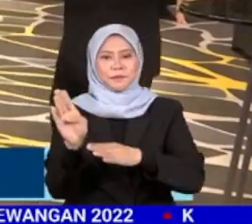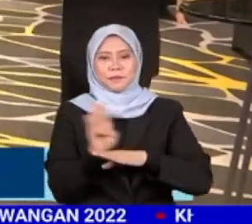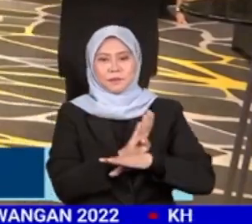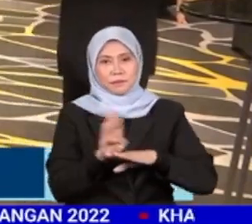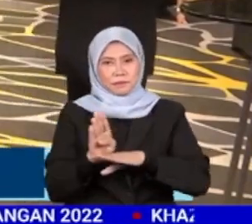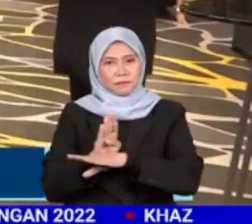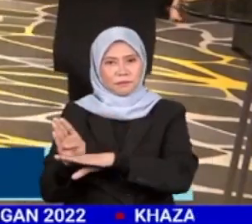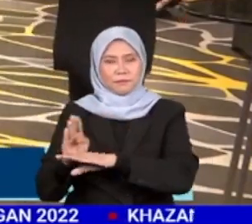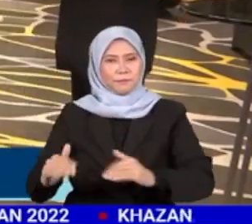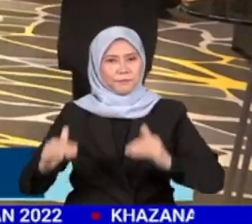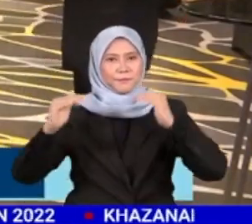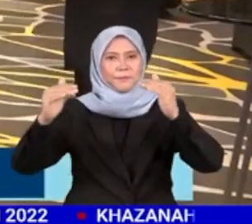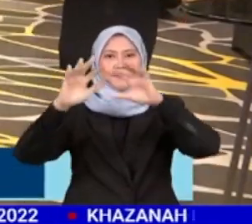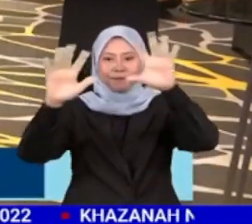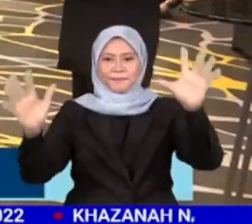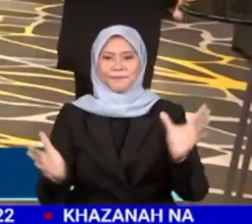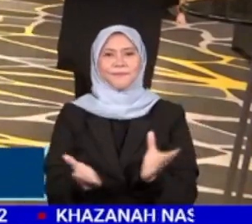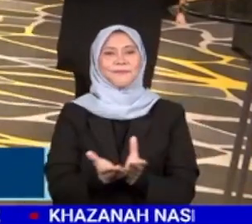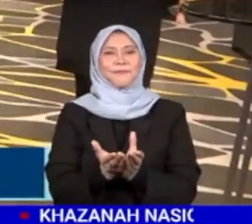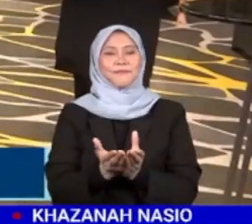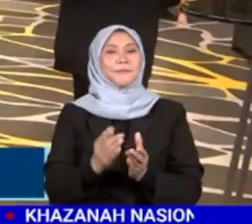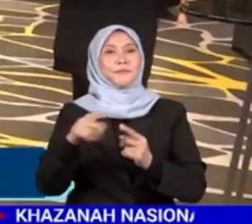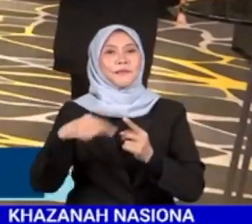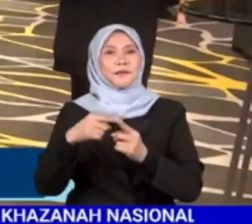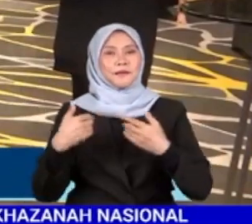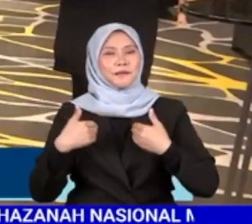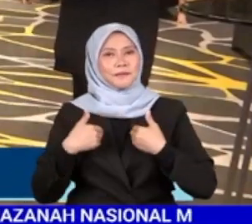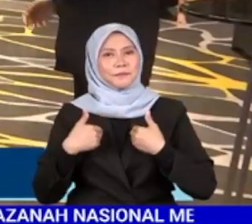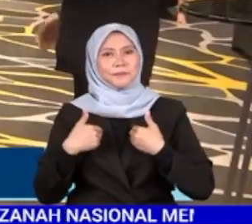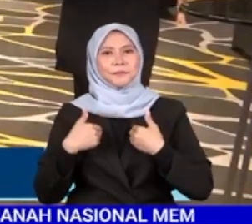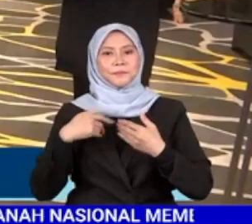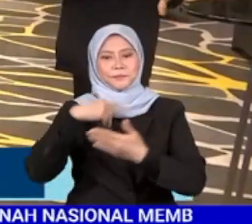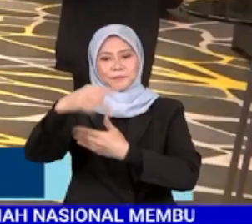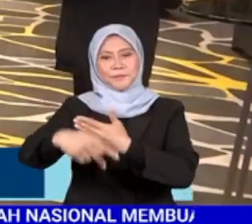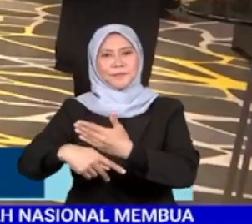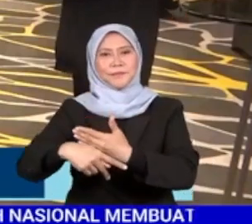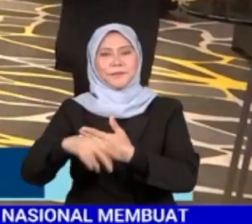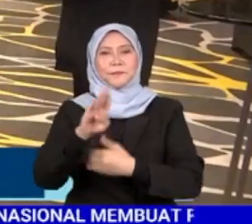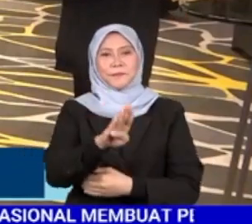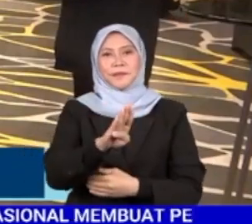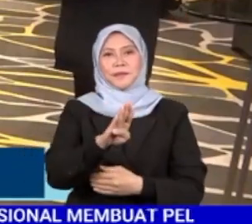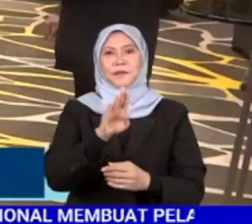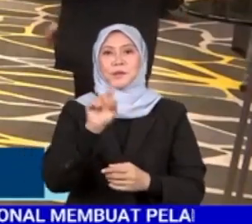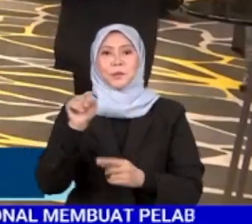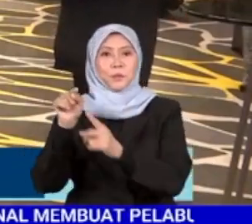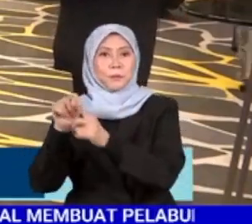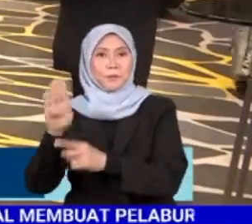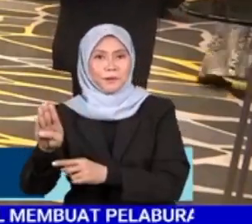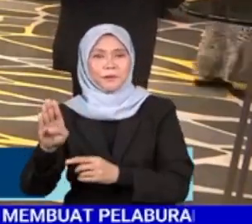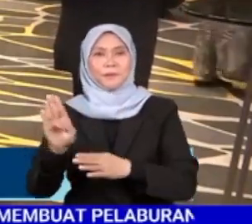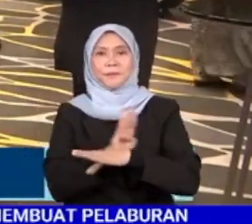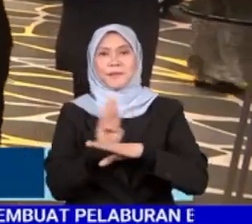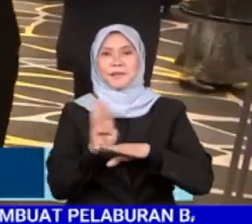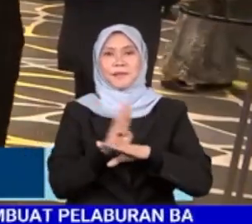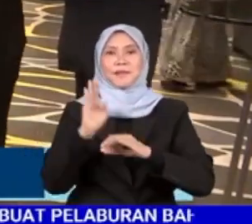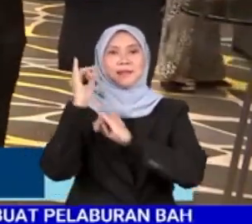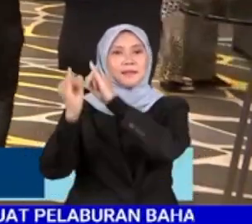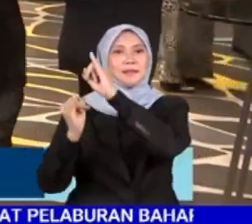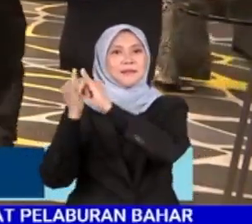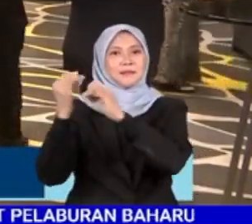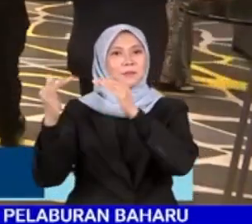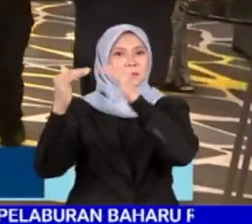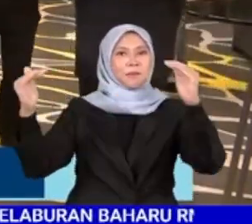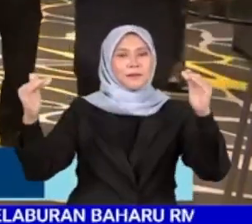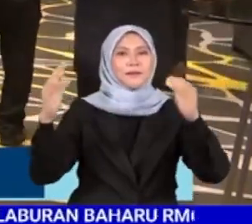perniagaan mereka ke peringkat global, terutama apabila dengan adanya program B2B bersama dengan usahawan antarabangsa.